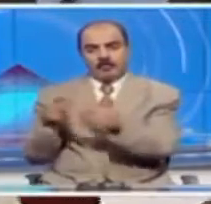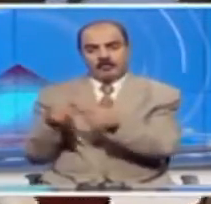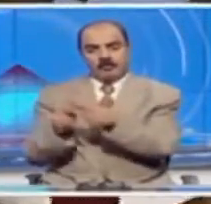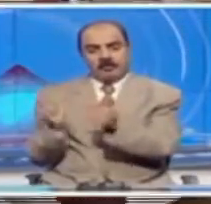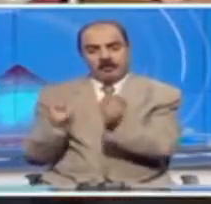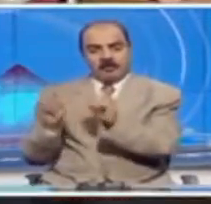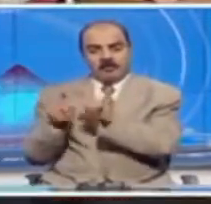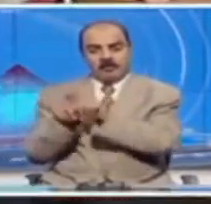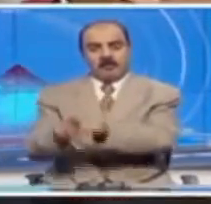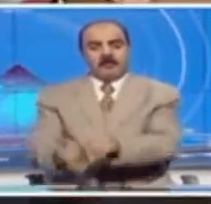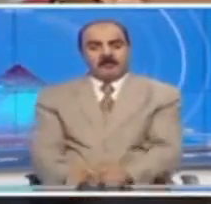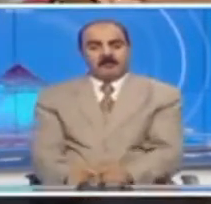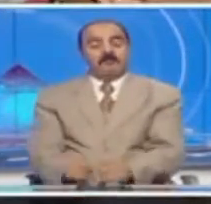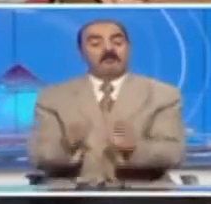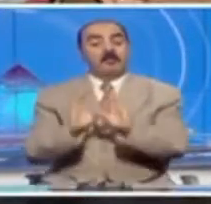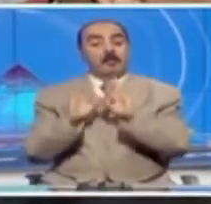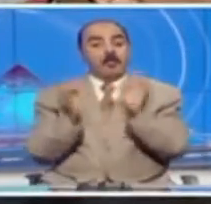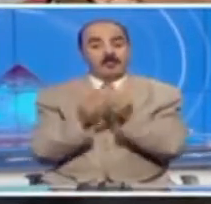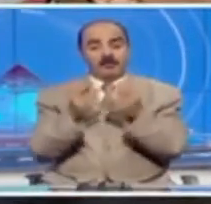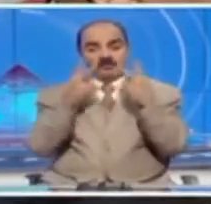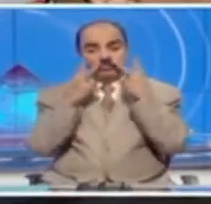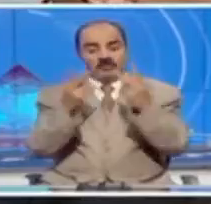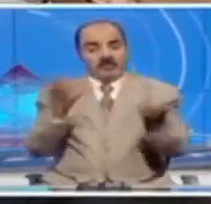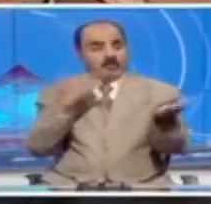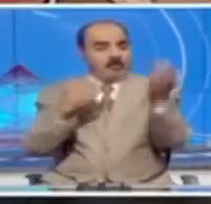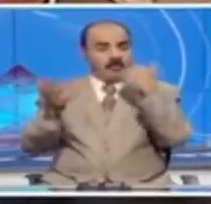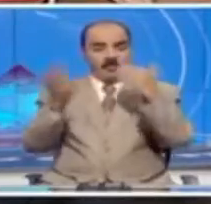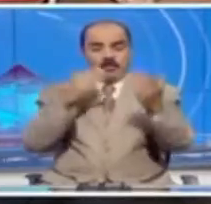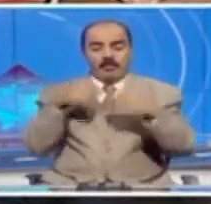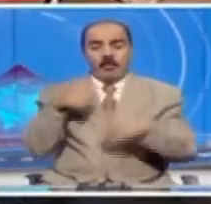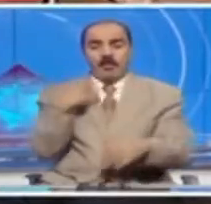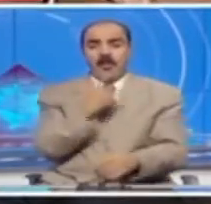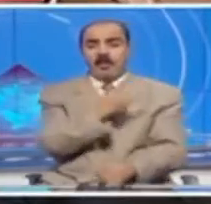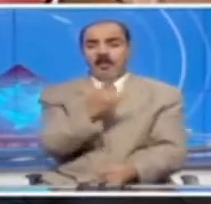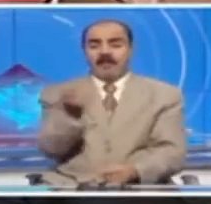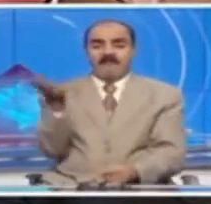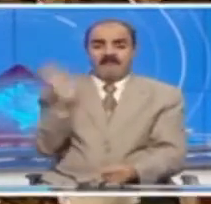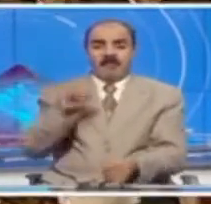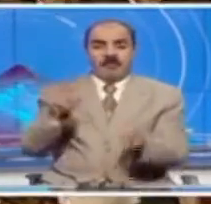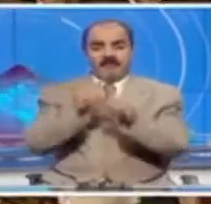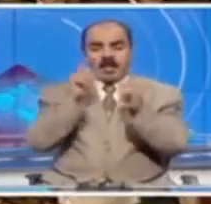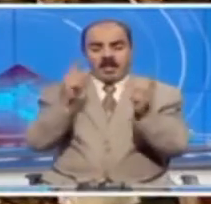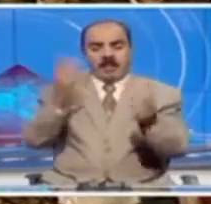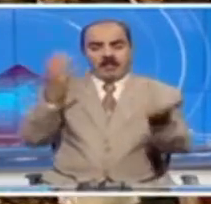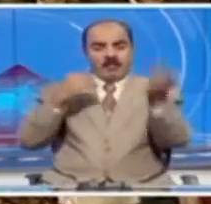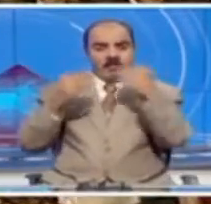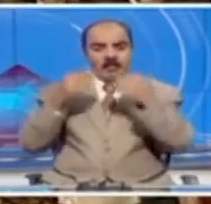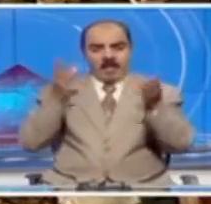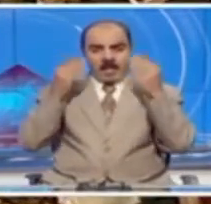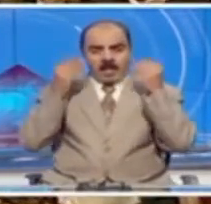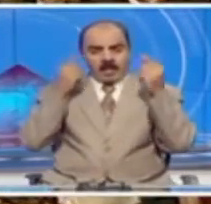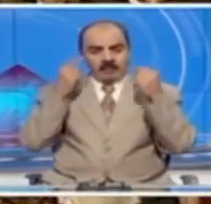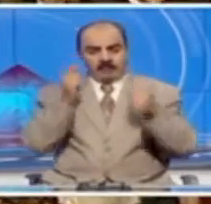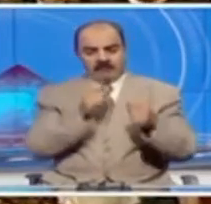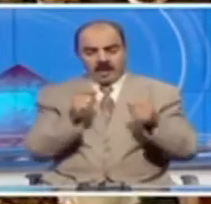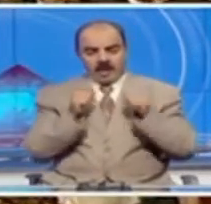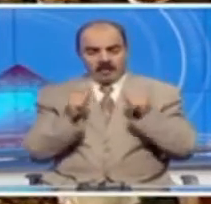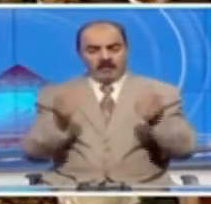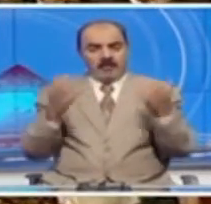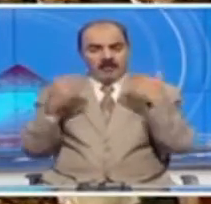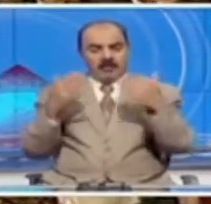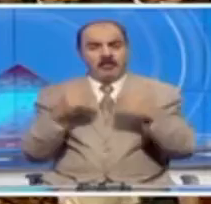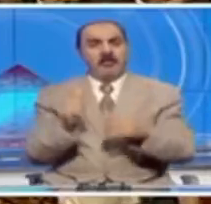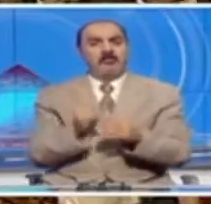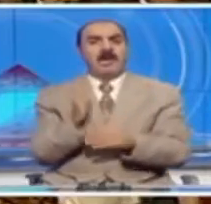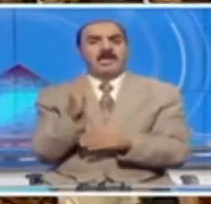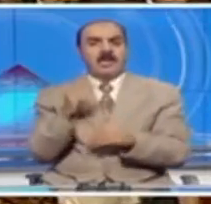الجديدة. المؤتمر الذي شهد حضور عشرات الوزراء والمختصين والمهتمين بالشأن العلمي والبحثي جاء